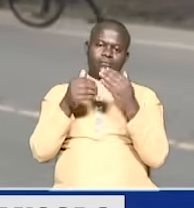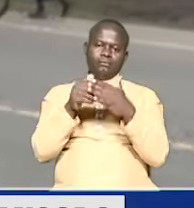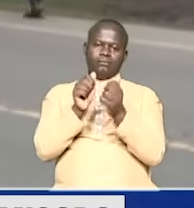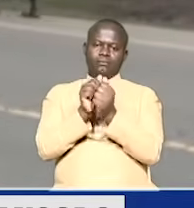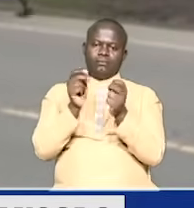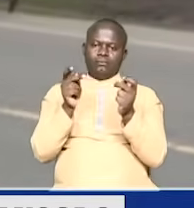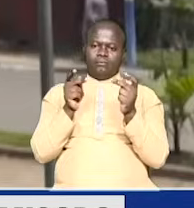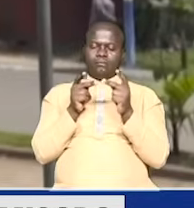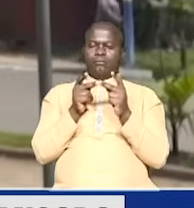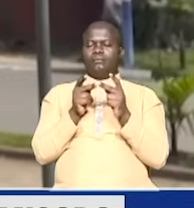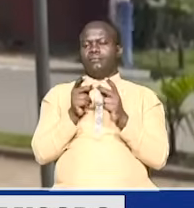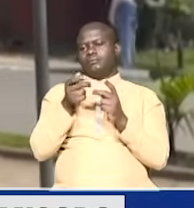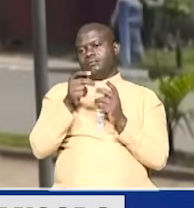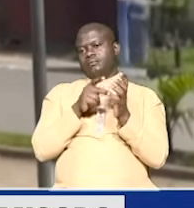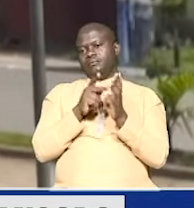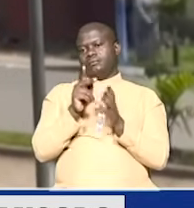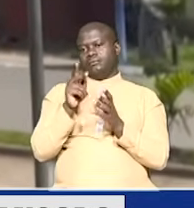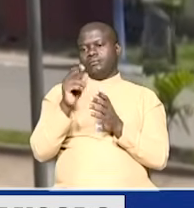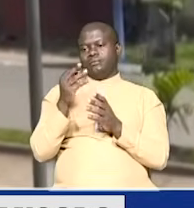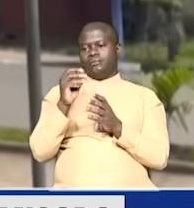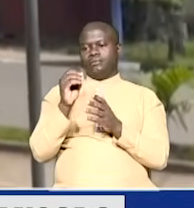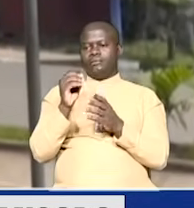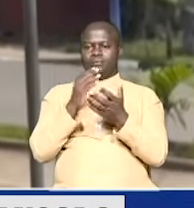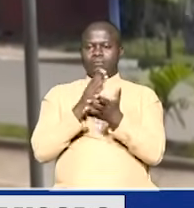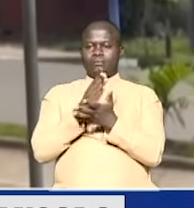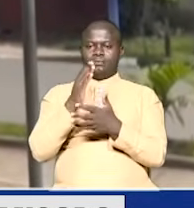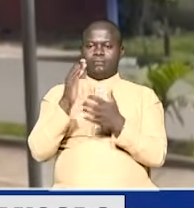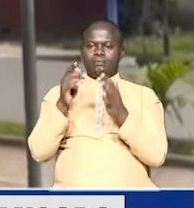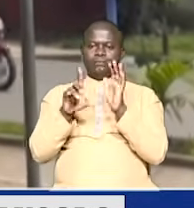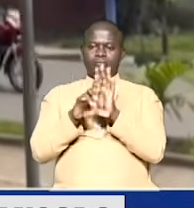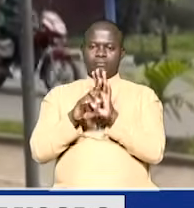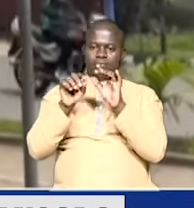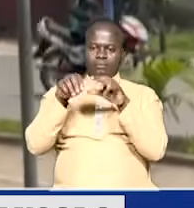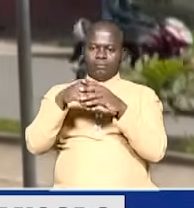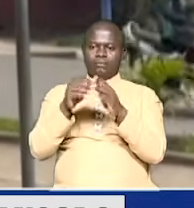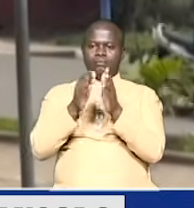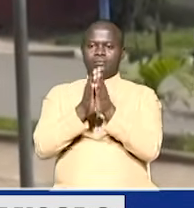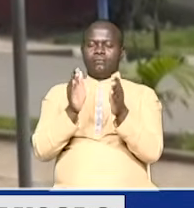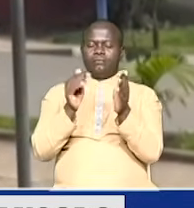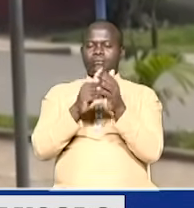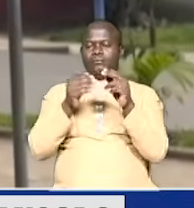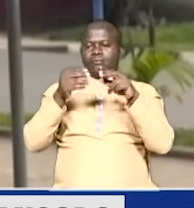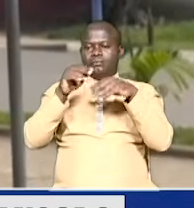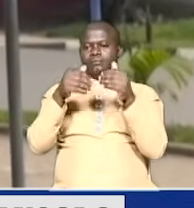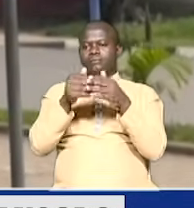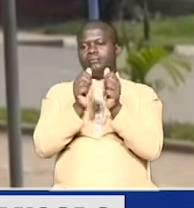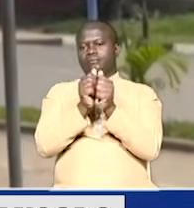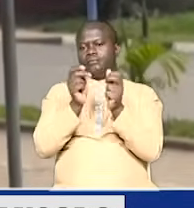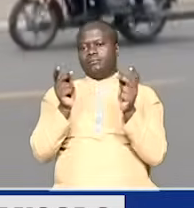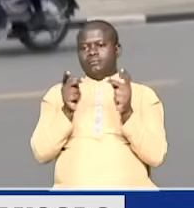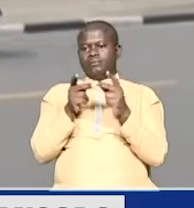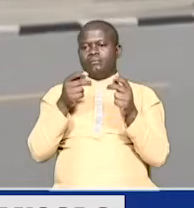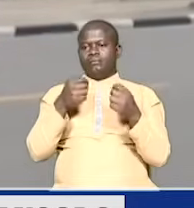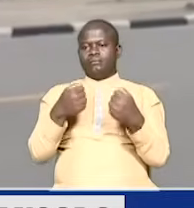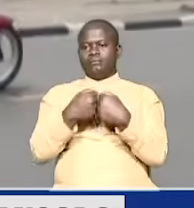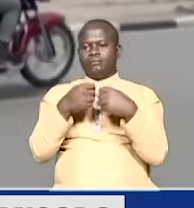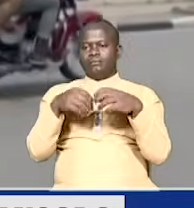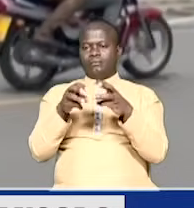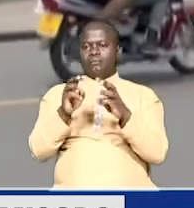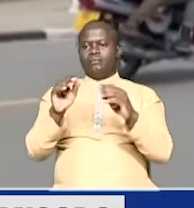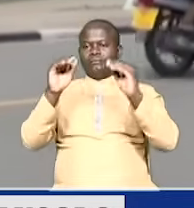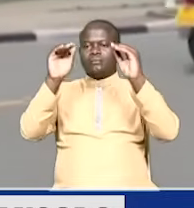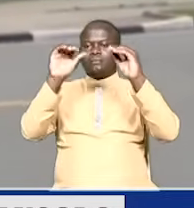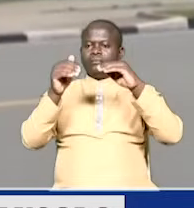hafatwa nk'icyaro bo bishyura 30,000 mu by'ukuri itegeko riza riri muri rusange hakaba wenda aboregeraho ingaruka mu buryo bizamuka abandi